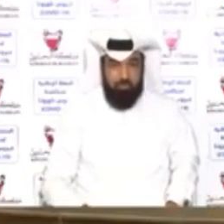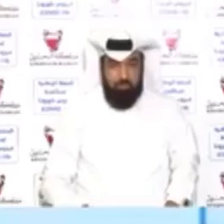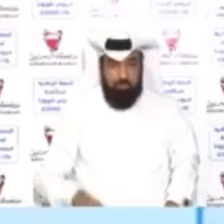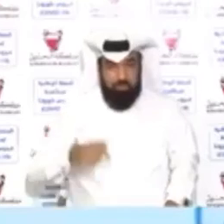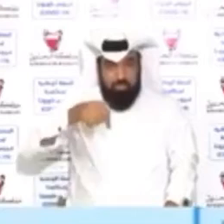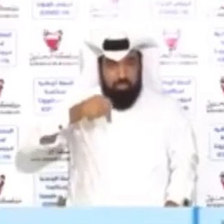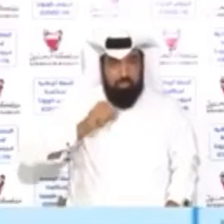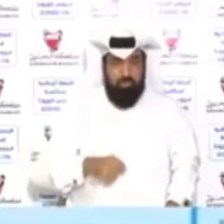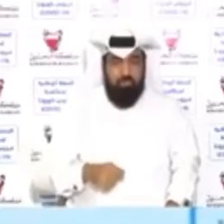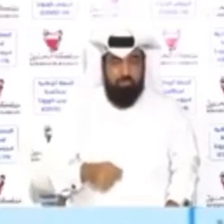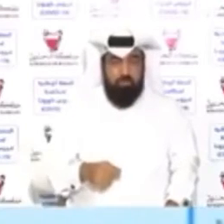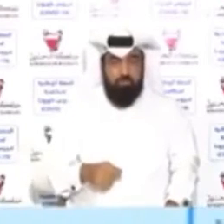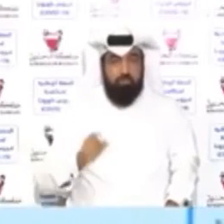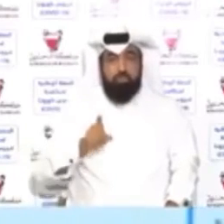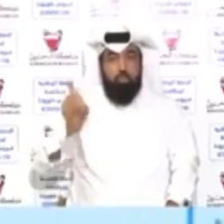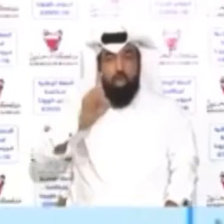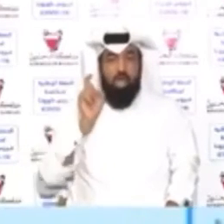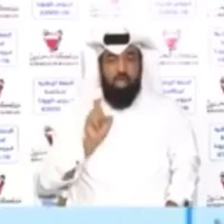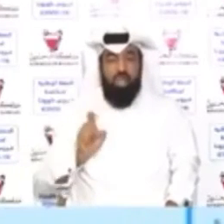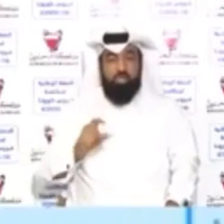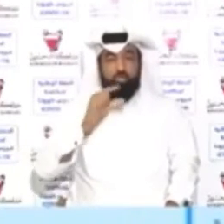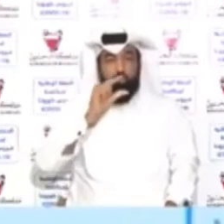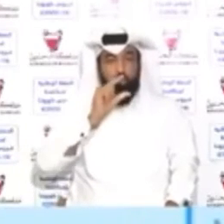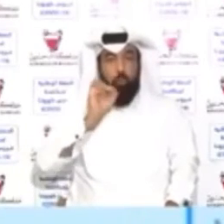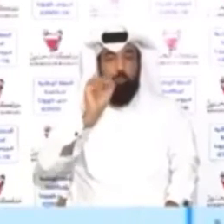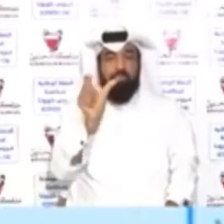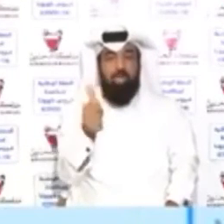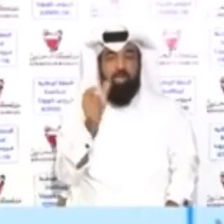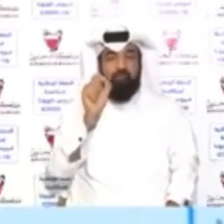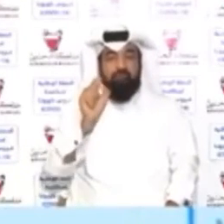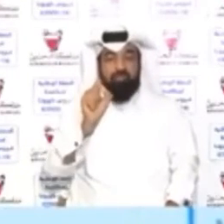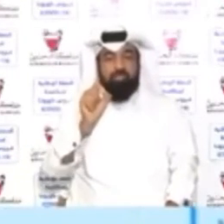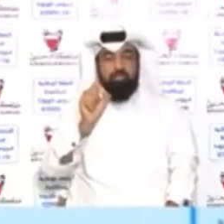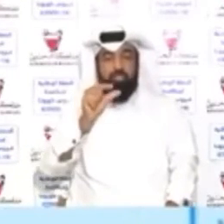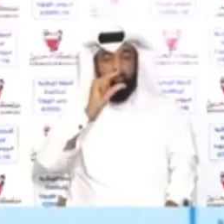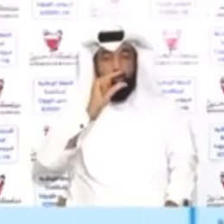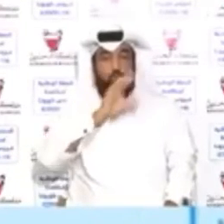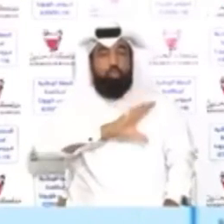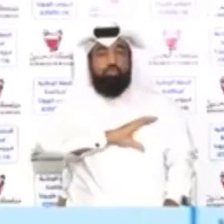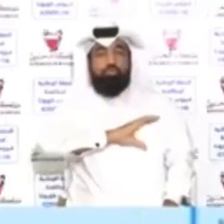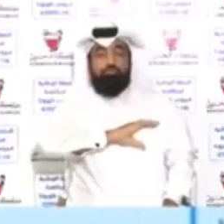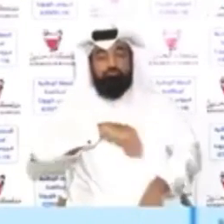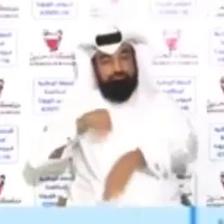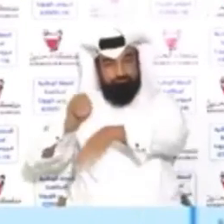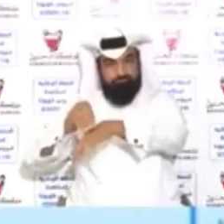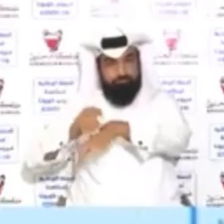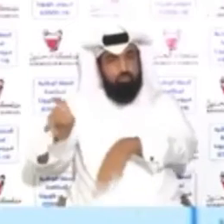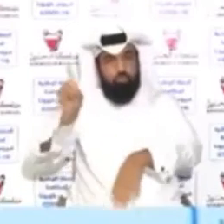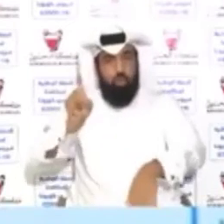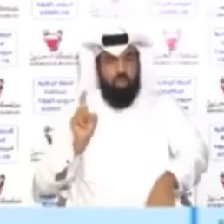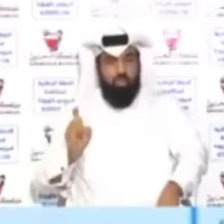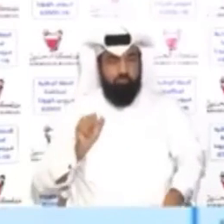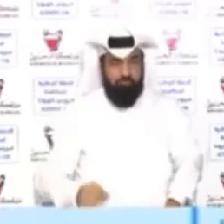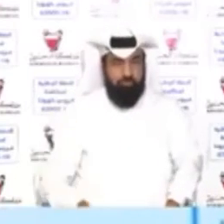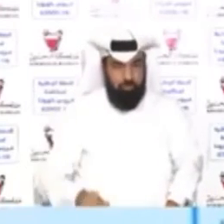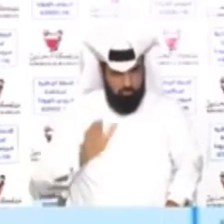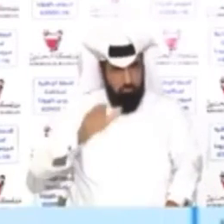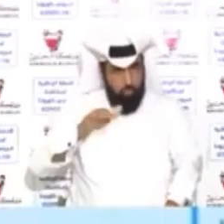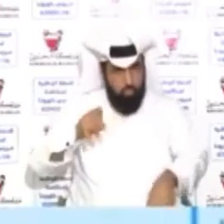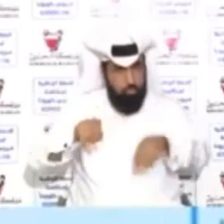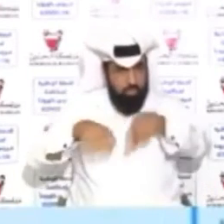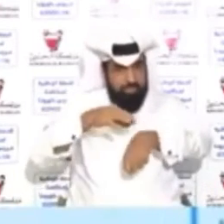سؤال للدكتور مناف من الصحفيه بدور المالكي من صحيفه البلاد، هل هناك حالات تم تسجيلها وكانت